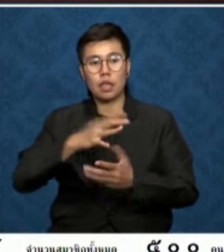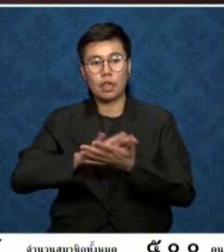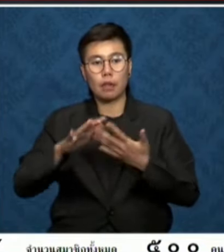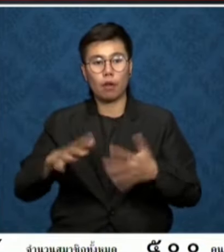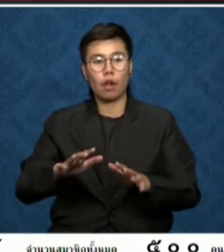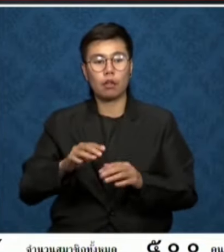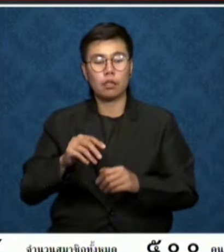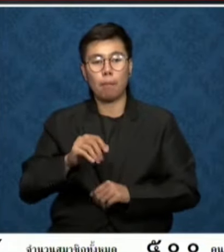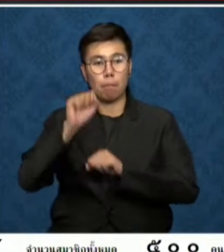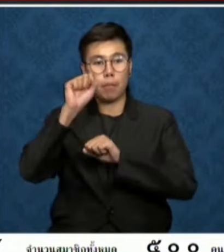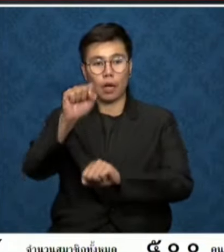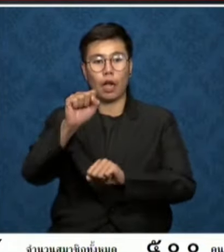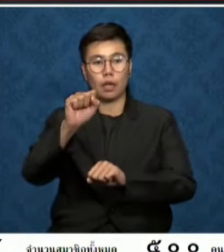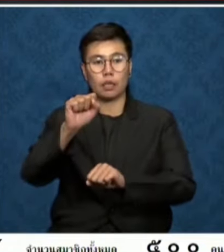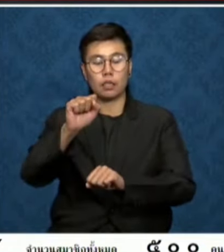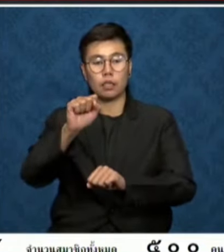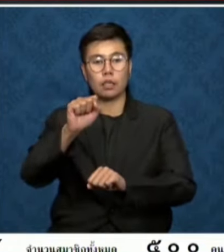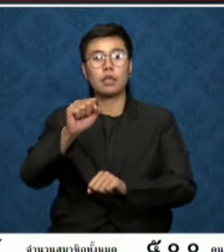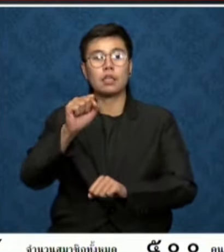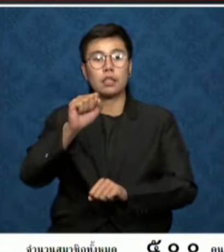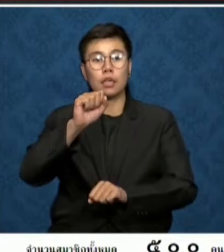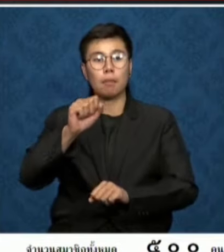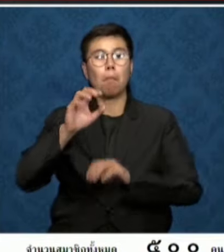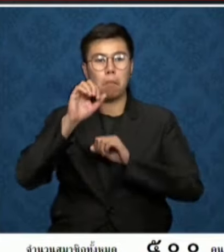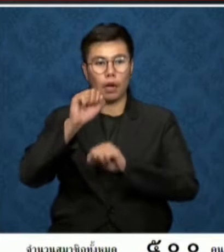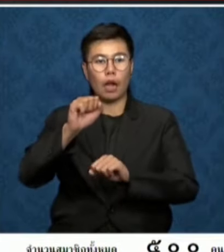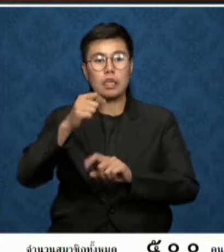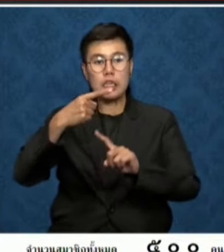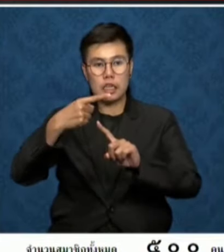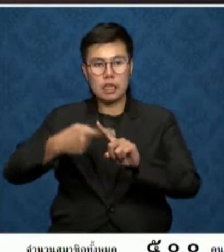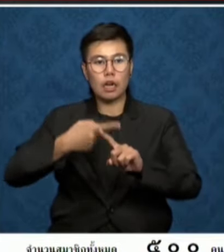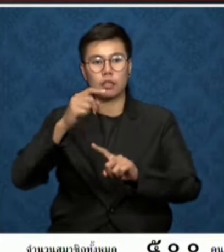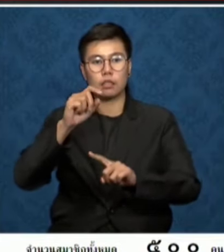จะได้ประกาศใช้อีกทีนึงคือกันยายน